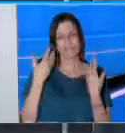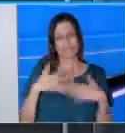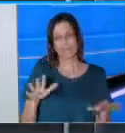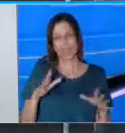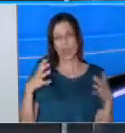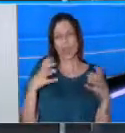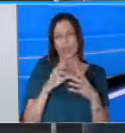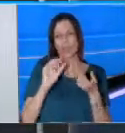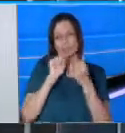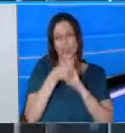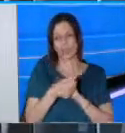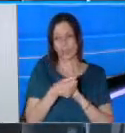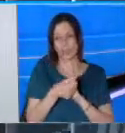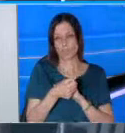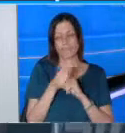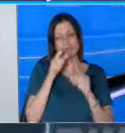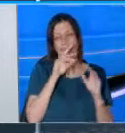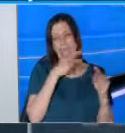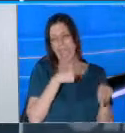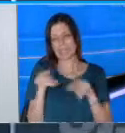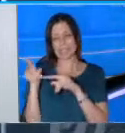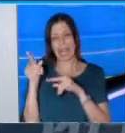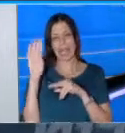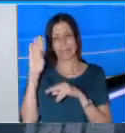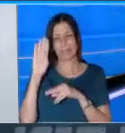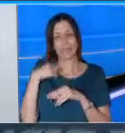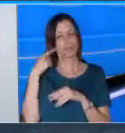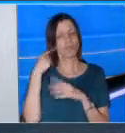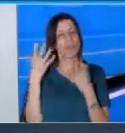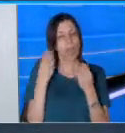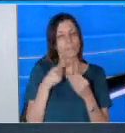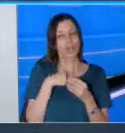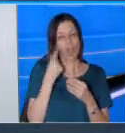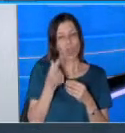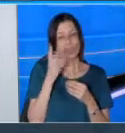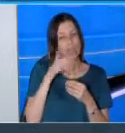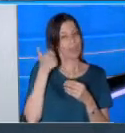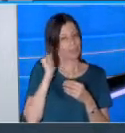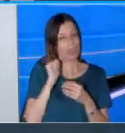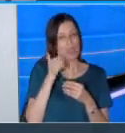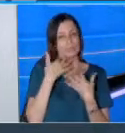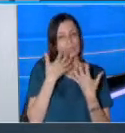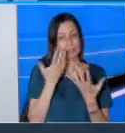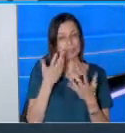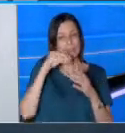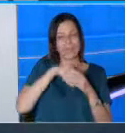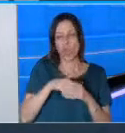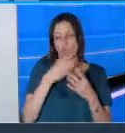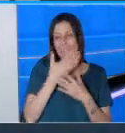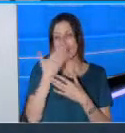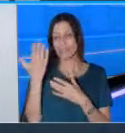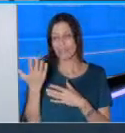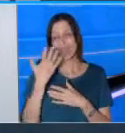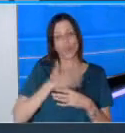השינוי, מה שמכונה גוש השינוי, והלך חזרה לנתניהו. אנחנו שומעים הרבה קולות נדב, גם אתמול דיווחנו על כך, בתוך ימינה, שמדברים